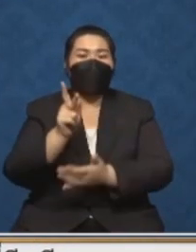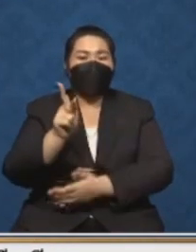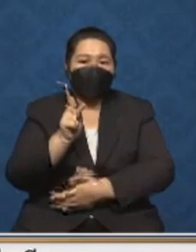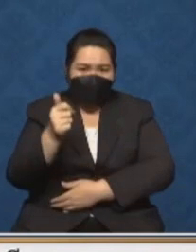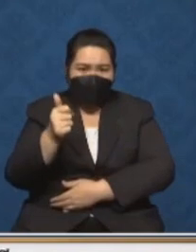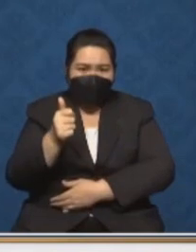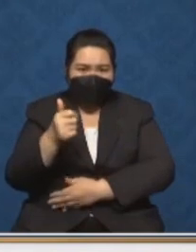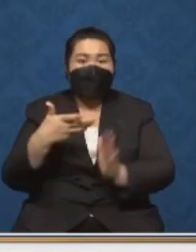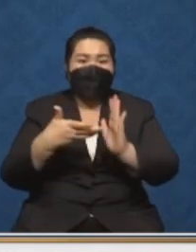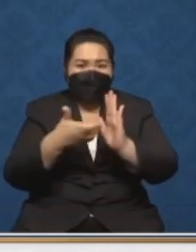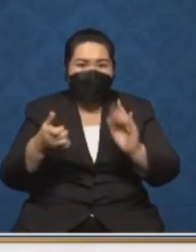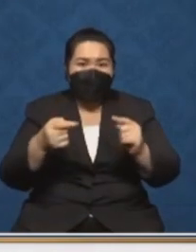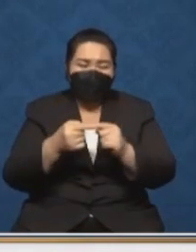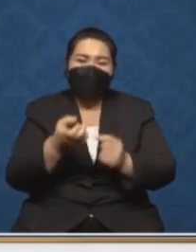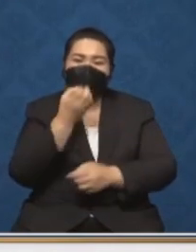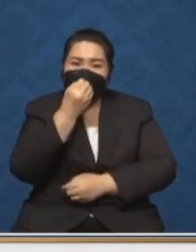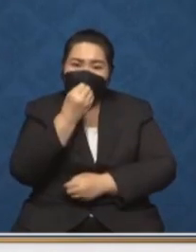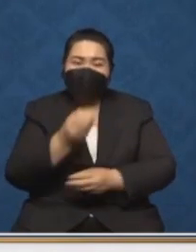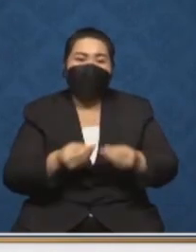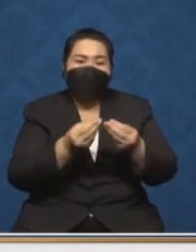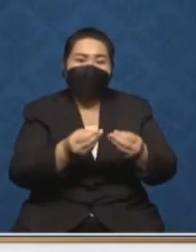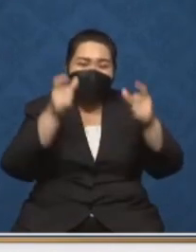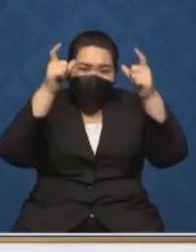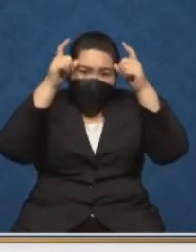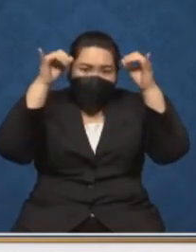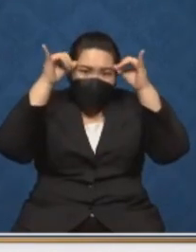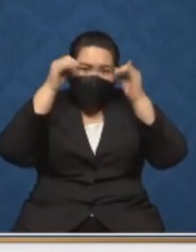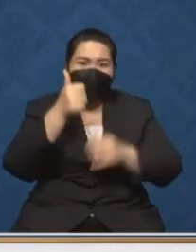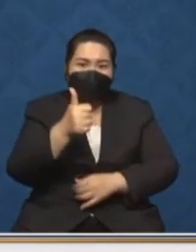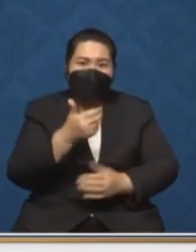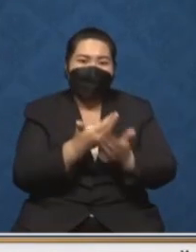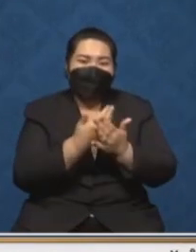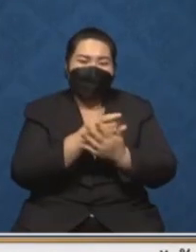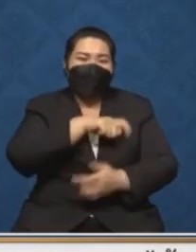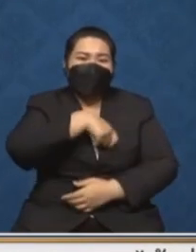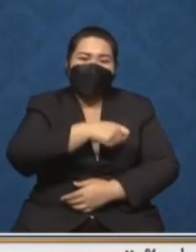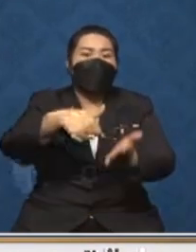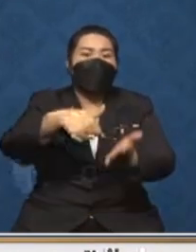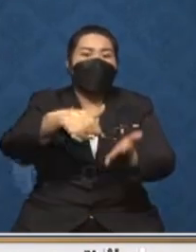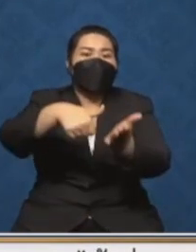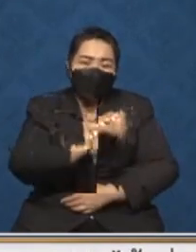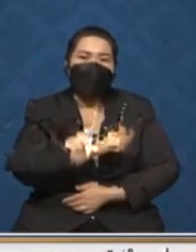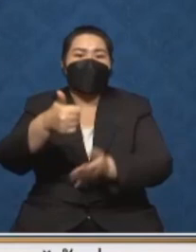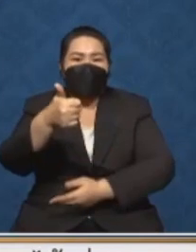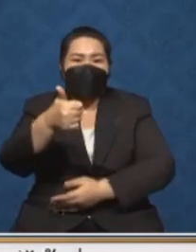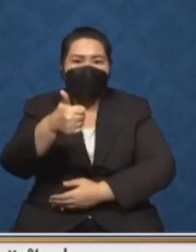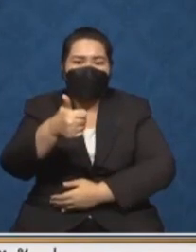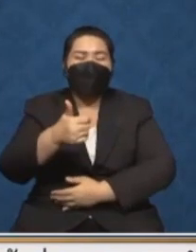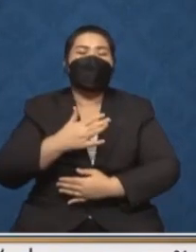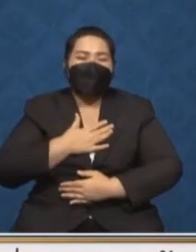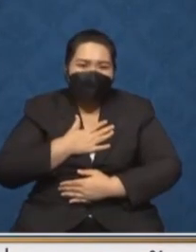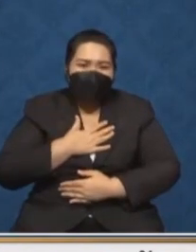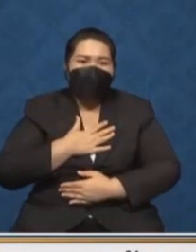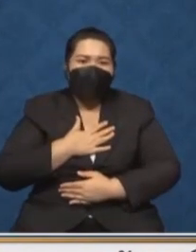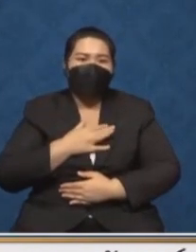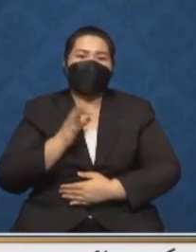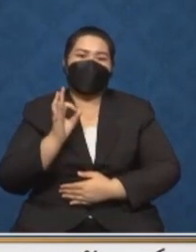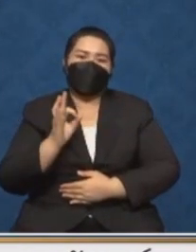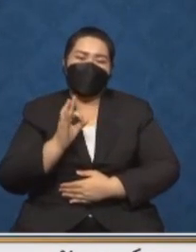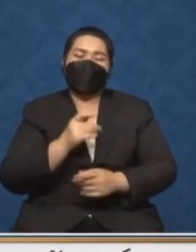เบิรกอาหาร จ่ายไปก่อนยงไมต้องใจจเงนสด นี่คือหายใจได้